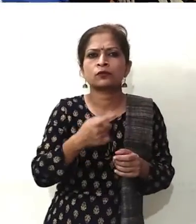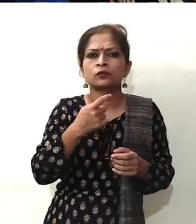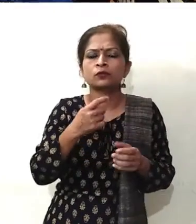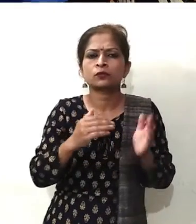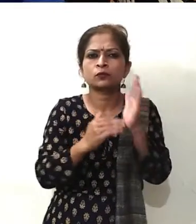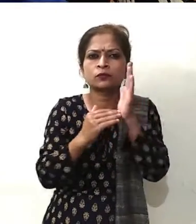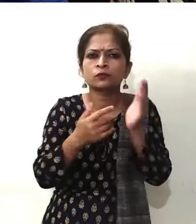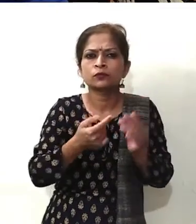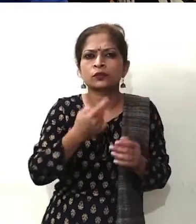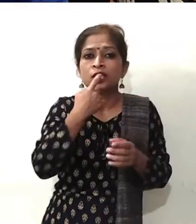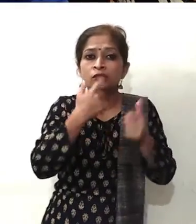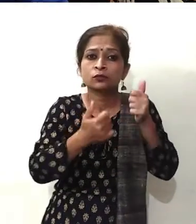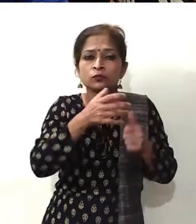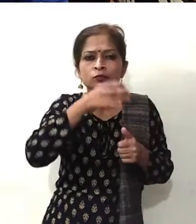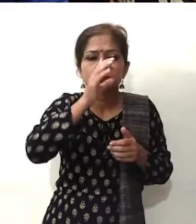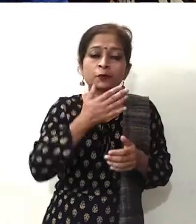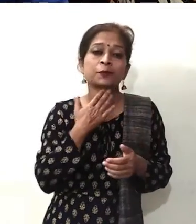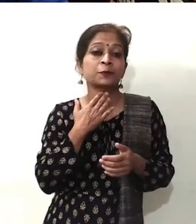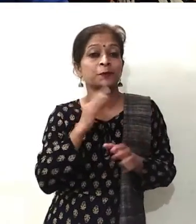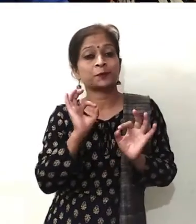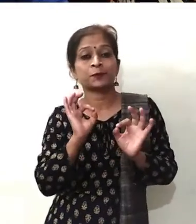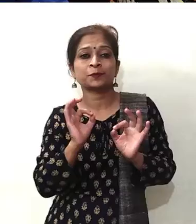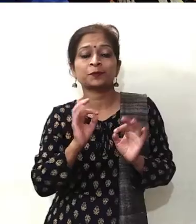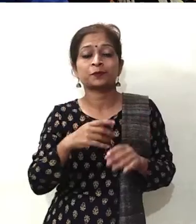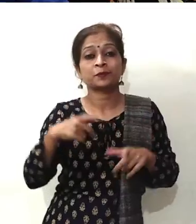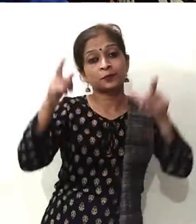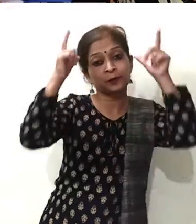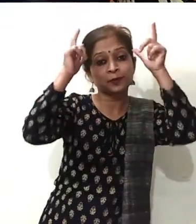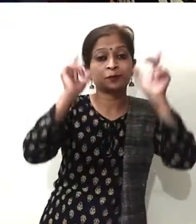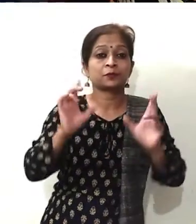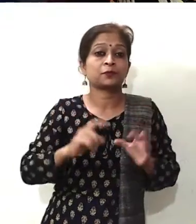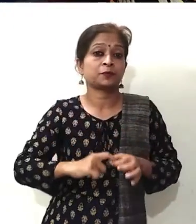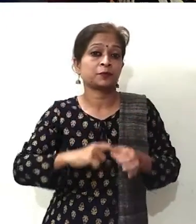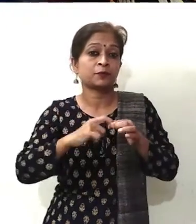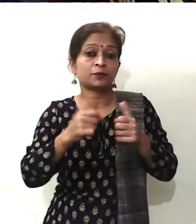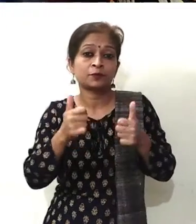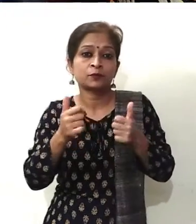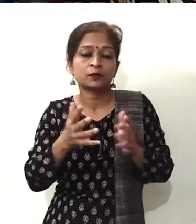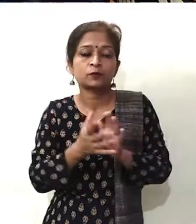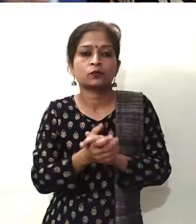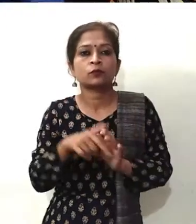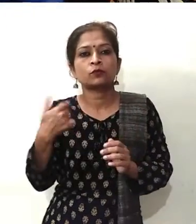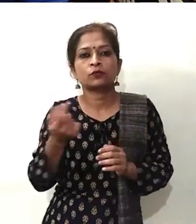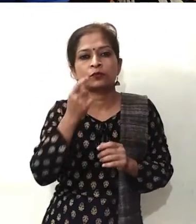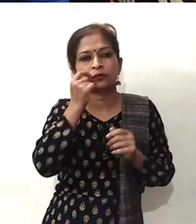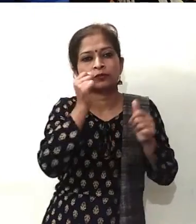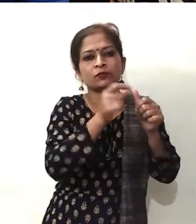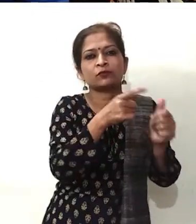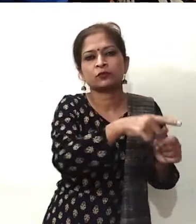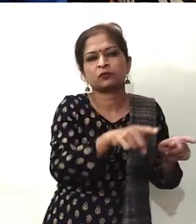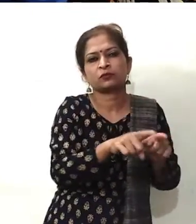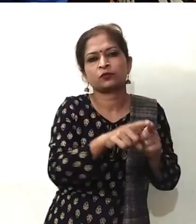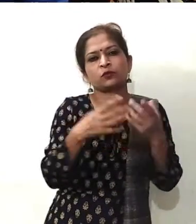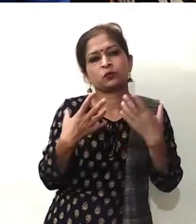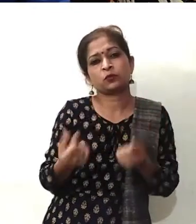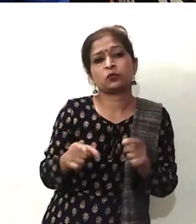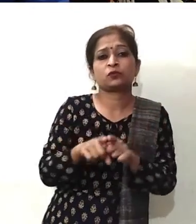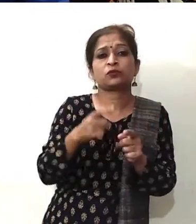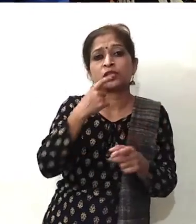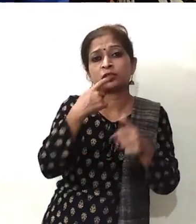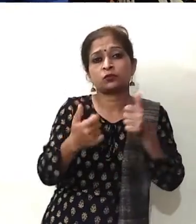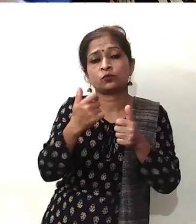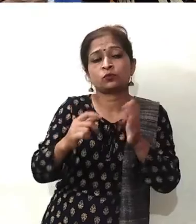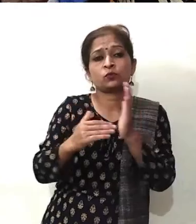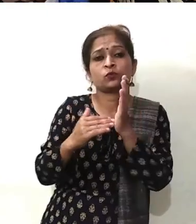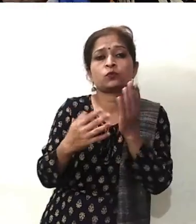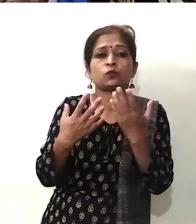अरे बड़ा मीठा दूध, बड़ा मीठा दूध, बड़ी अच्छी गाय, बड़ी अच्छी गाय बोल रहे थे। अश्वत्थामा बोल रहा था मुझे भी दूध, मुझे भी दूध, मुझे भी दूध दो। तो दोस्त